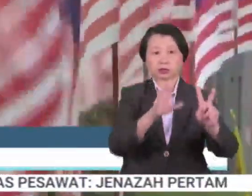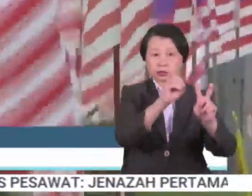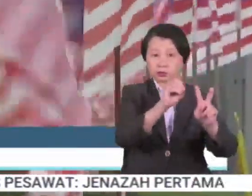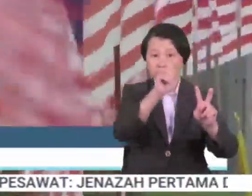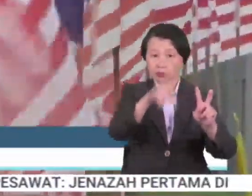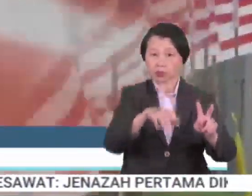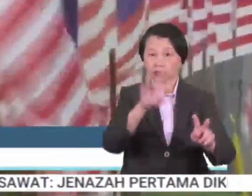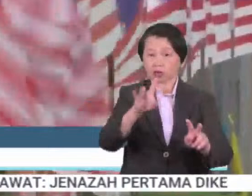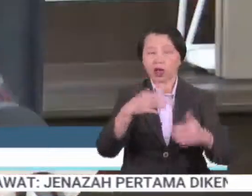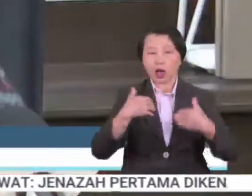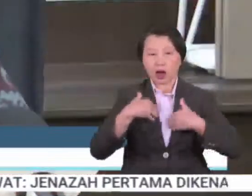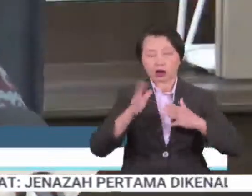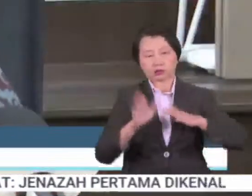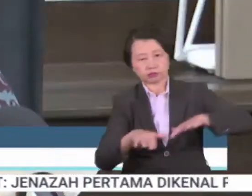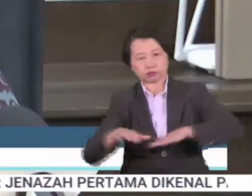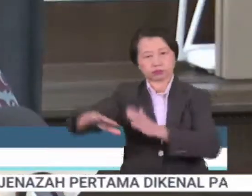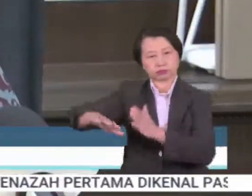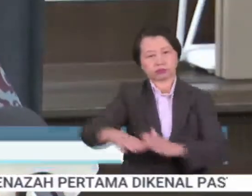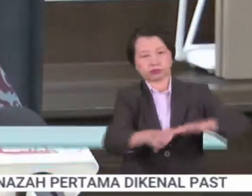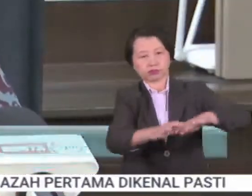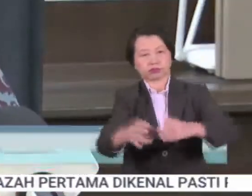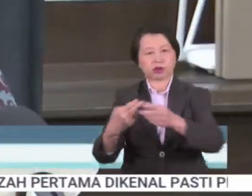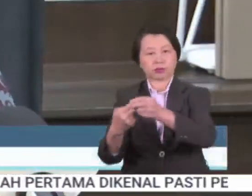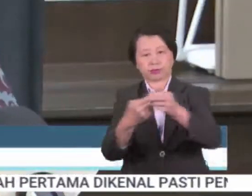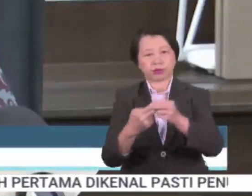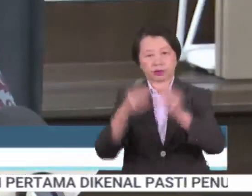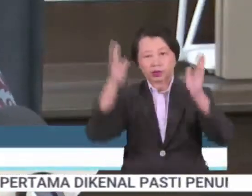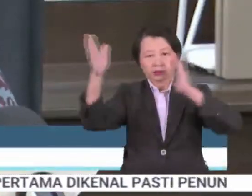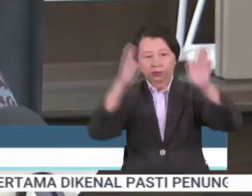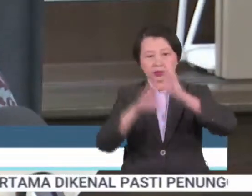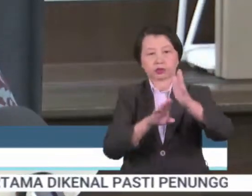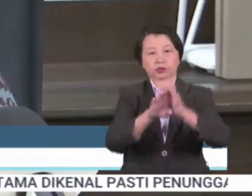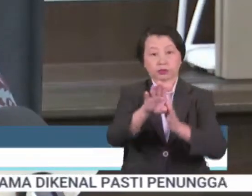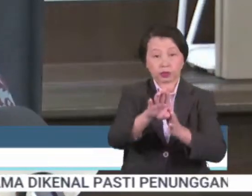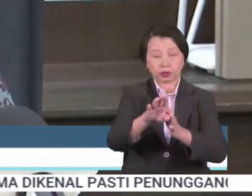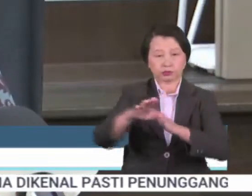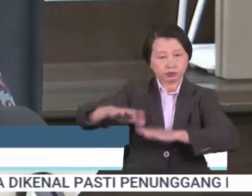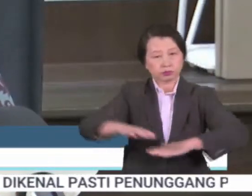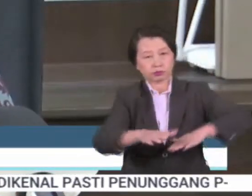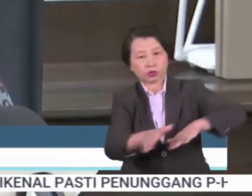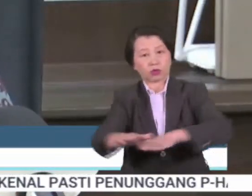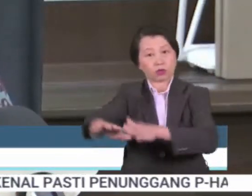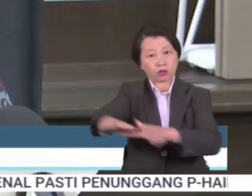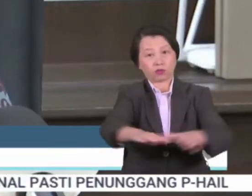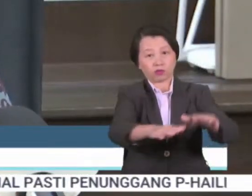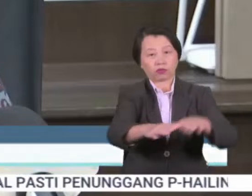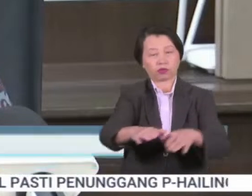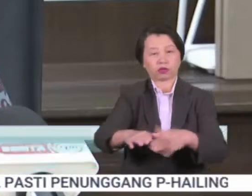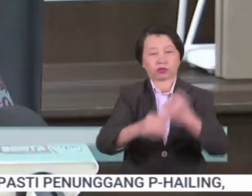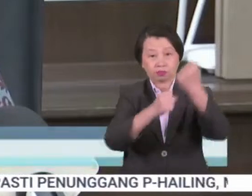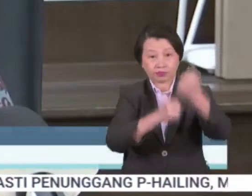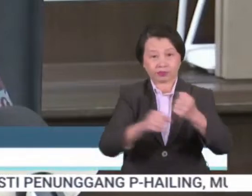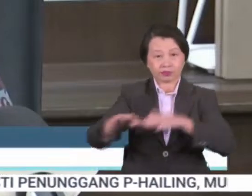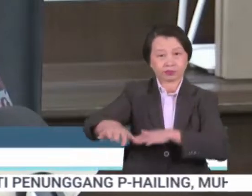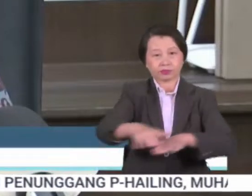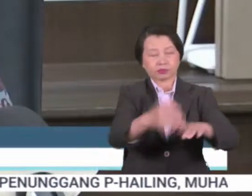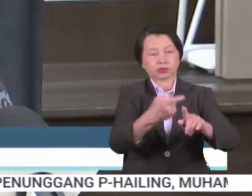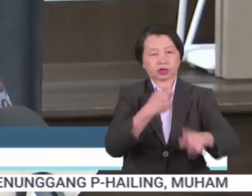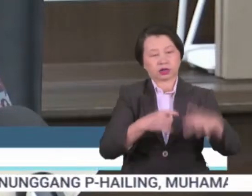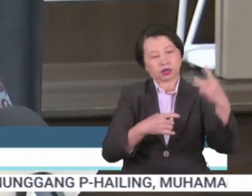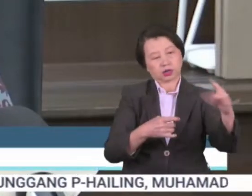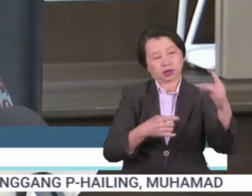nanti akan ada konvoi perpaduan Malaysia Madani so konvoi tu dia bermula daripada